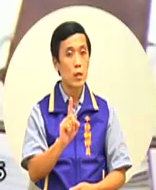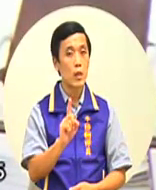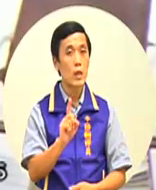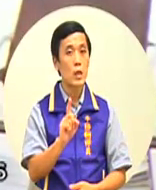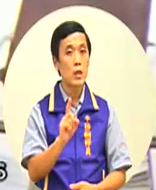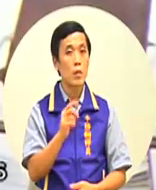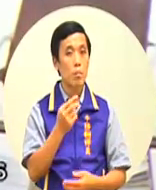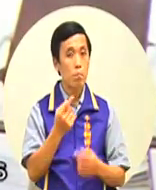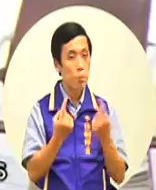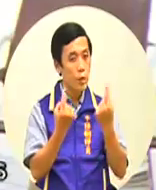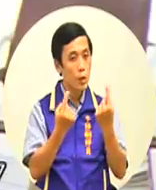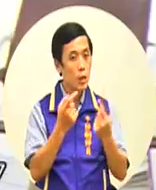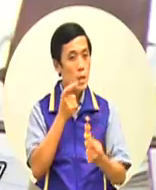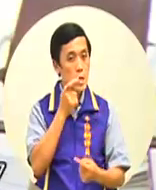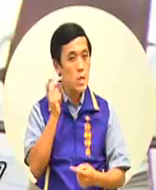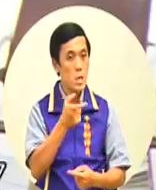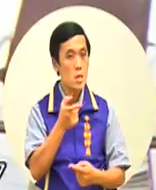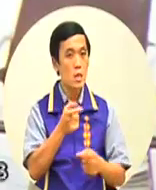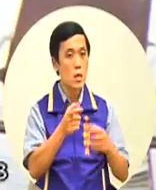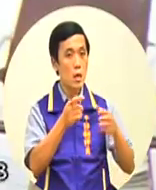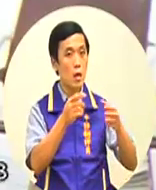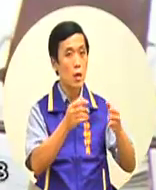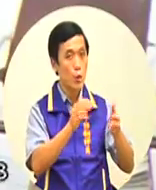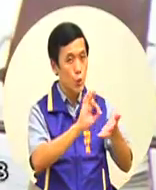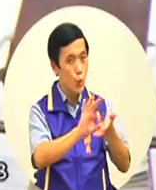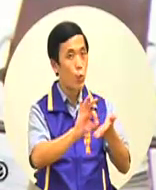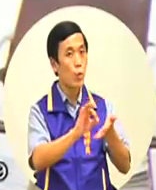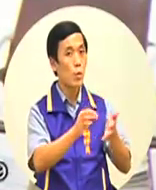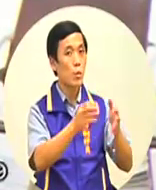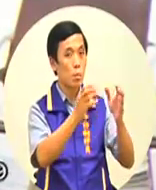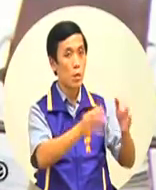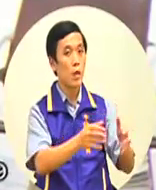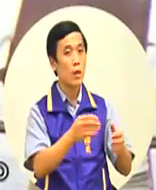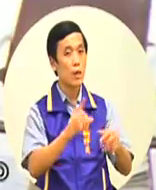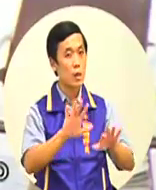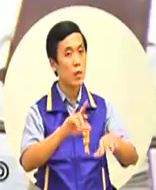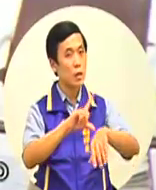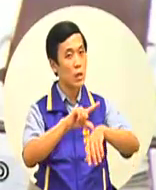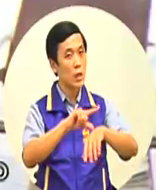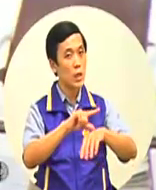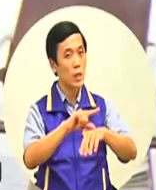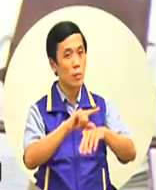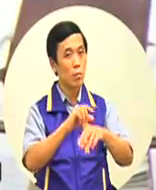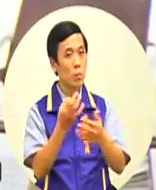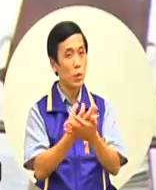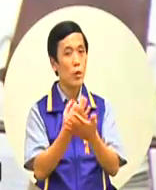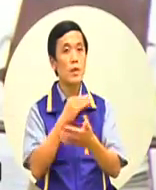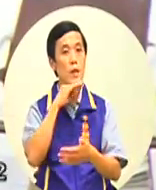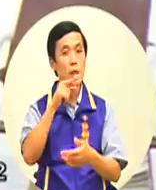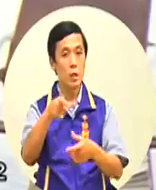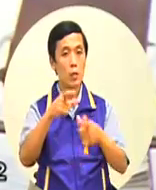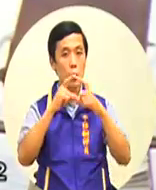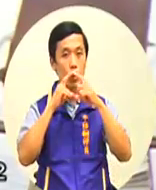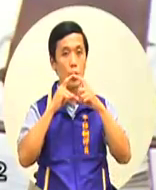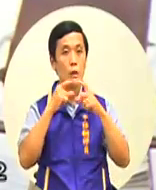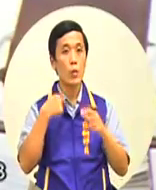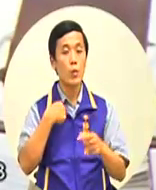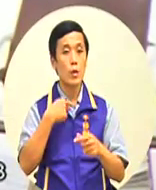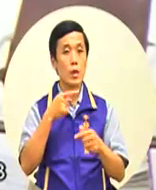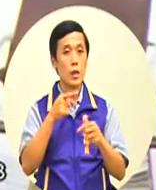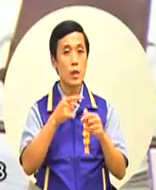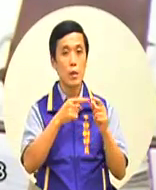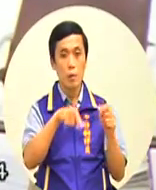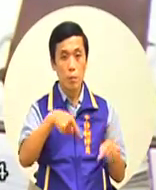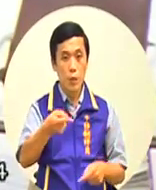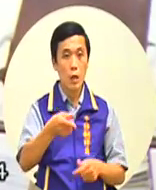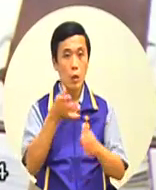比较坚固的啊。我是干嘛跟我时间什么关系？等一下，你再给我回答好了啦哈，我就一并就把下个